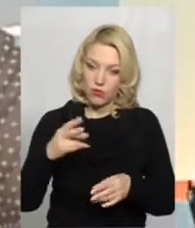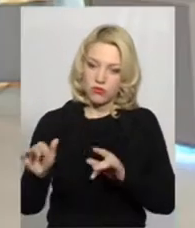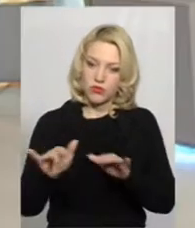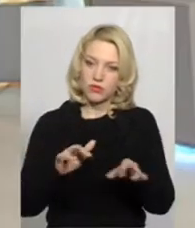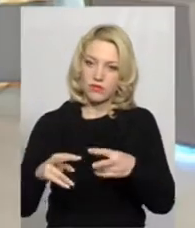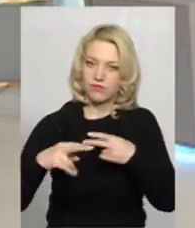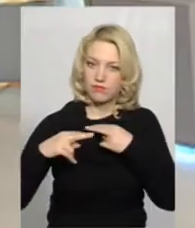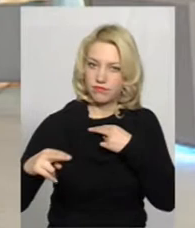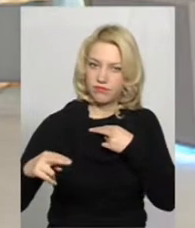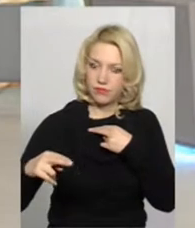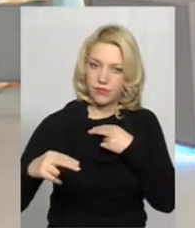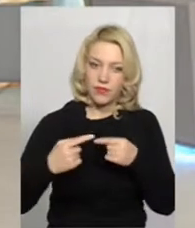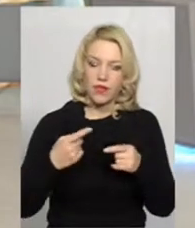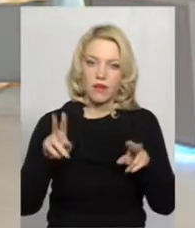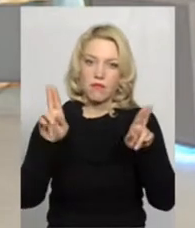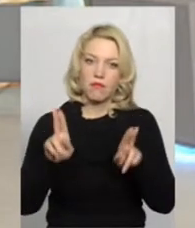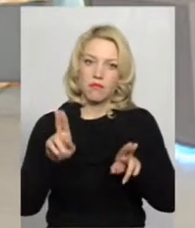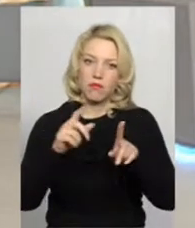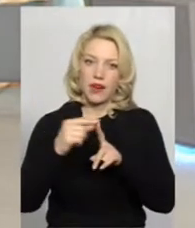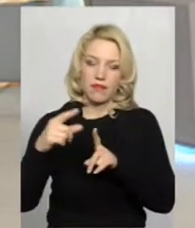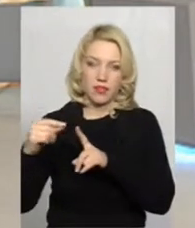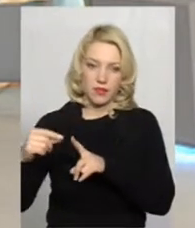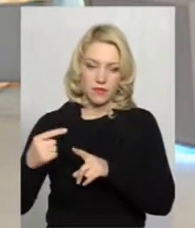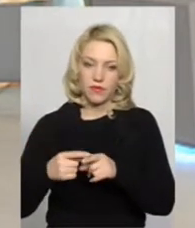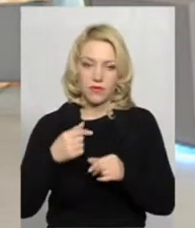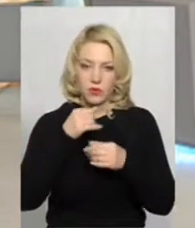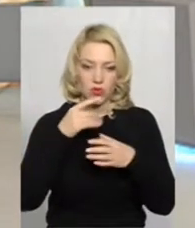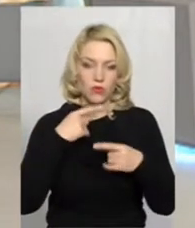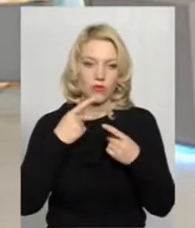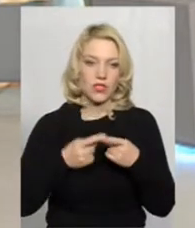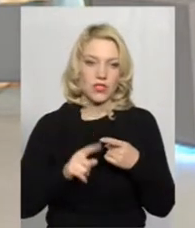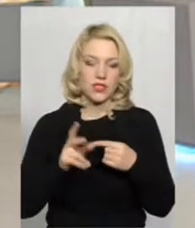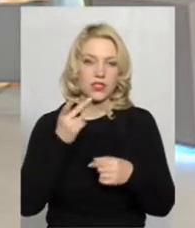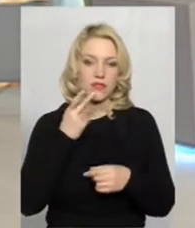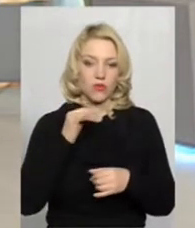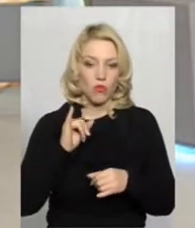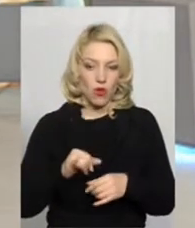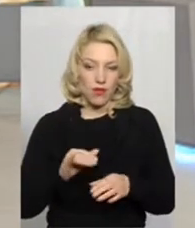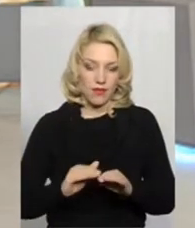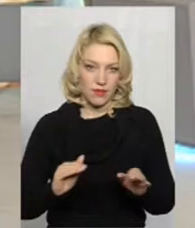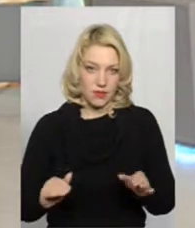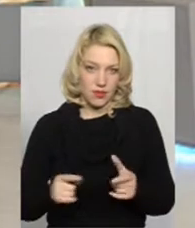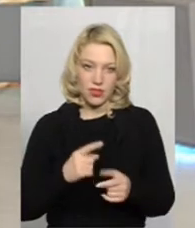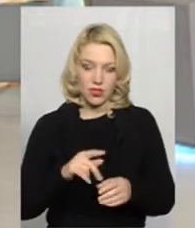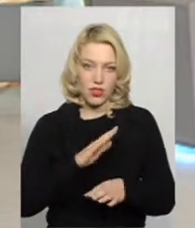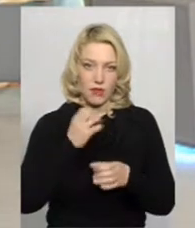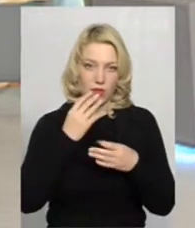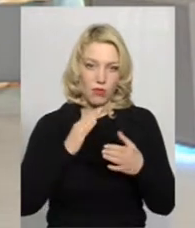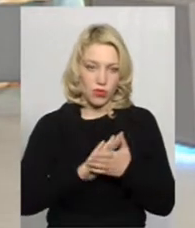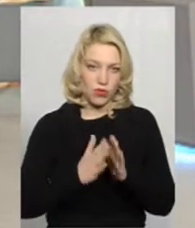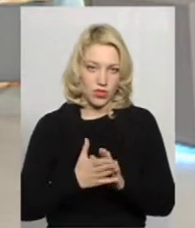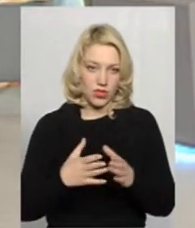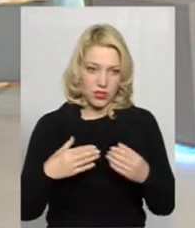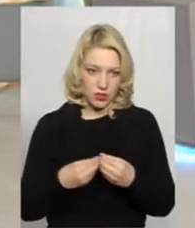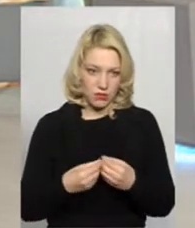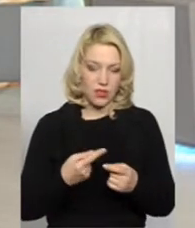як і я. Тобто правила прийняття в цю групу. Ми не можемо говорити, що це завжди погані діти або з неблагополучних сімей. Це